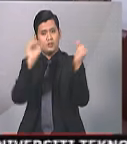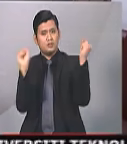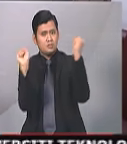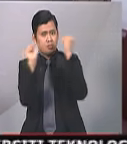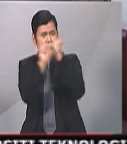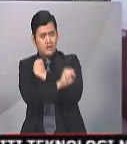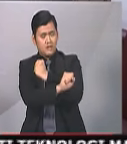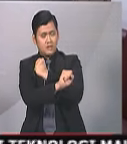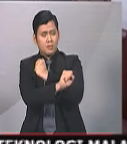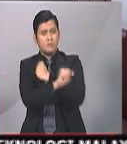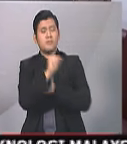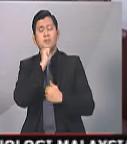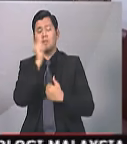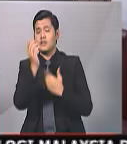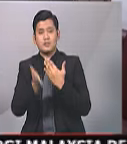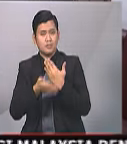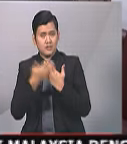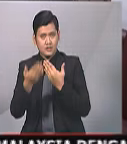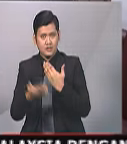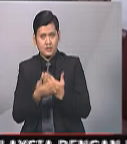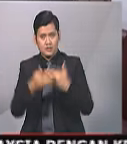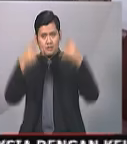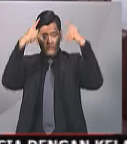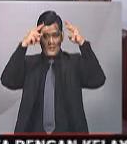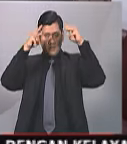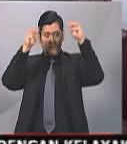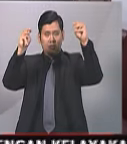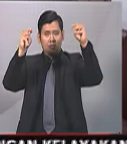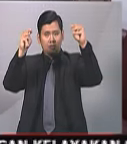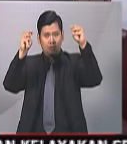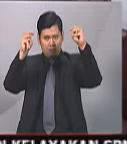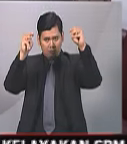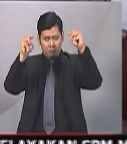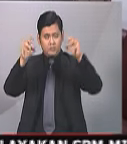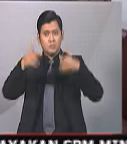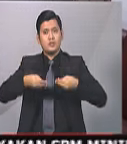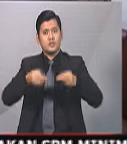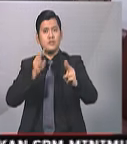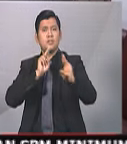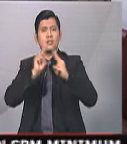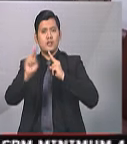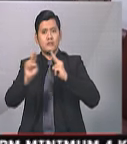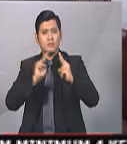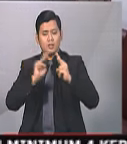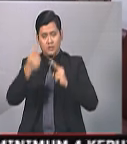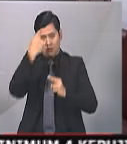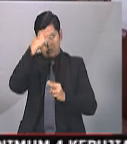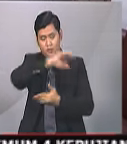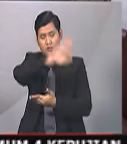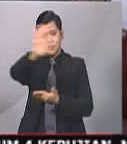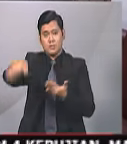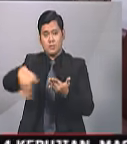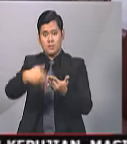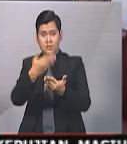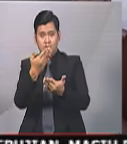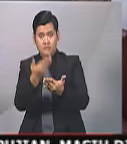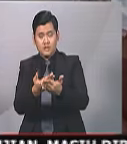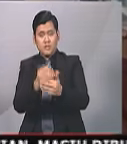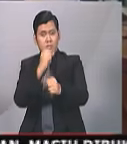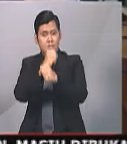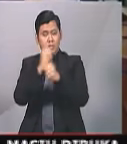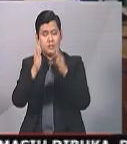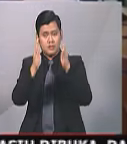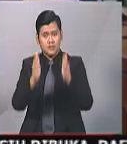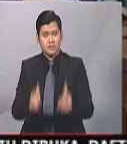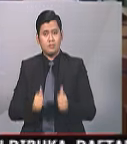Sri Muhyiddin turut diberi taklimat berkaitan perkembangan terkini pesakit COVID-19 di hospital berkenaan oleh pengarahnya, Dr. Kuldip